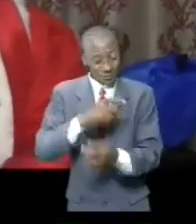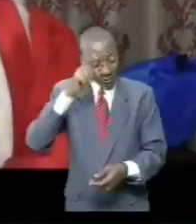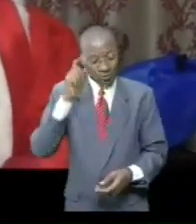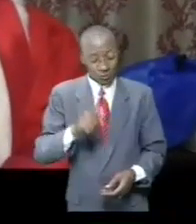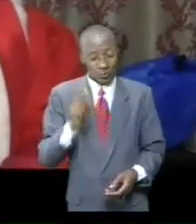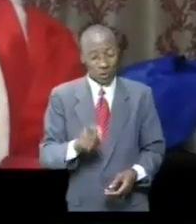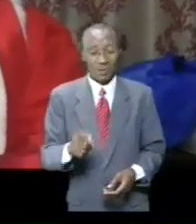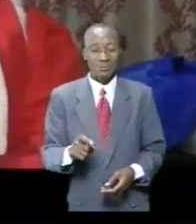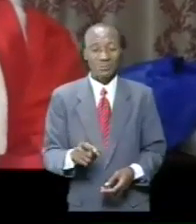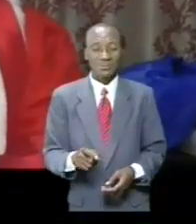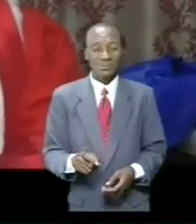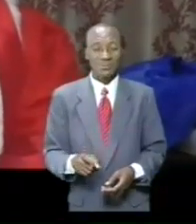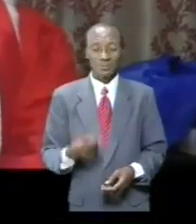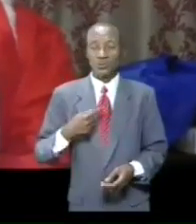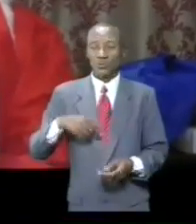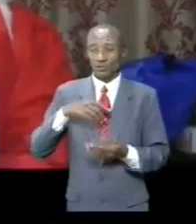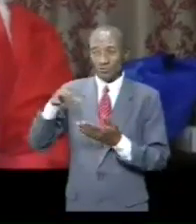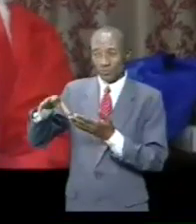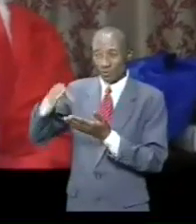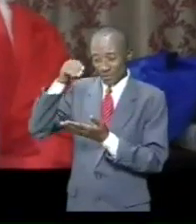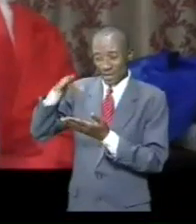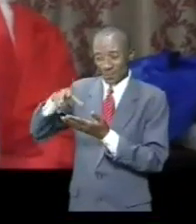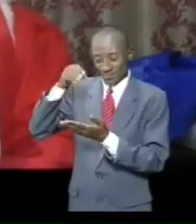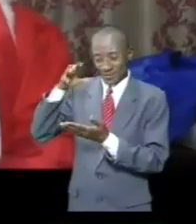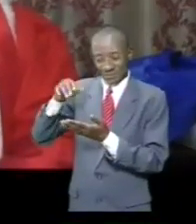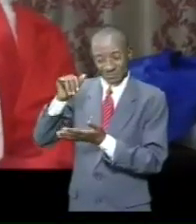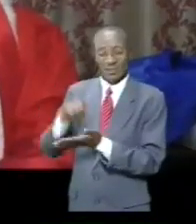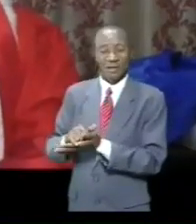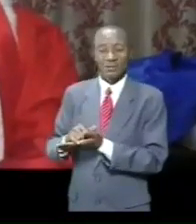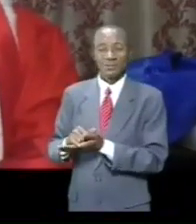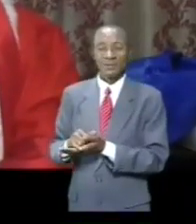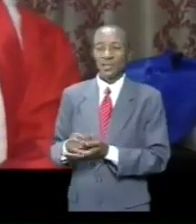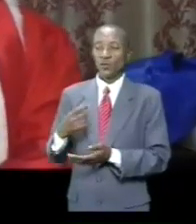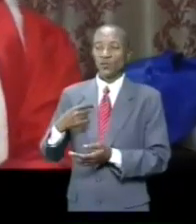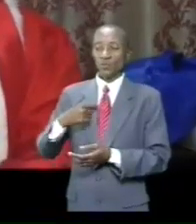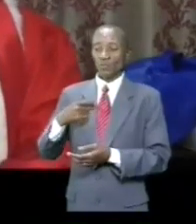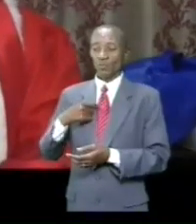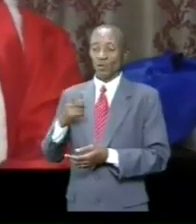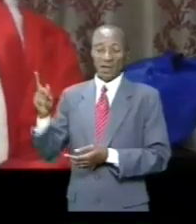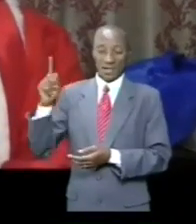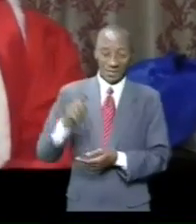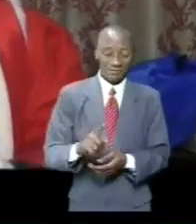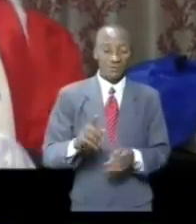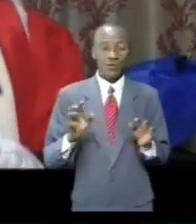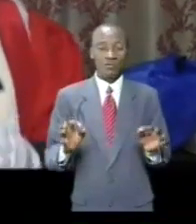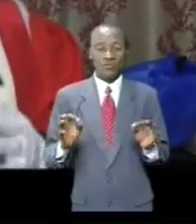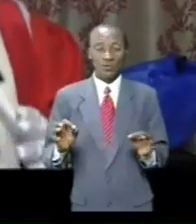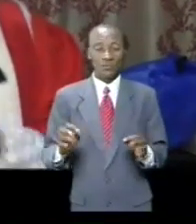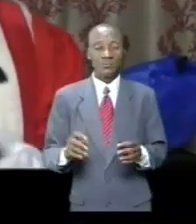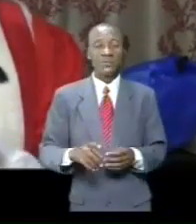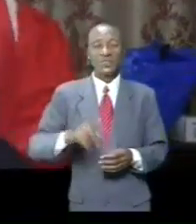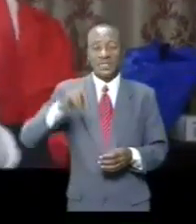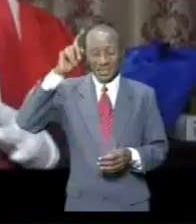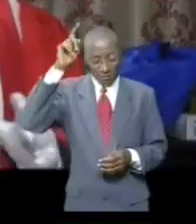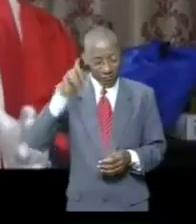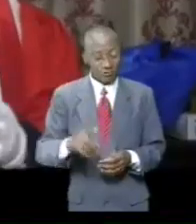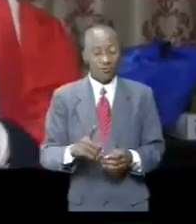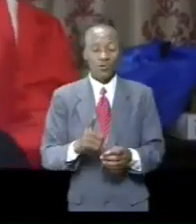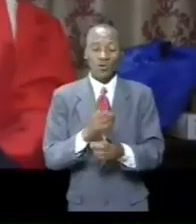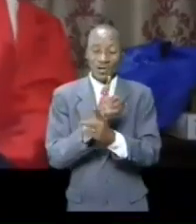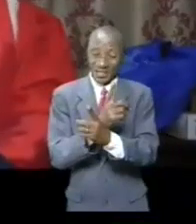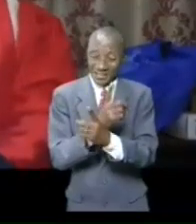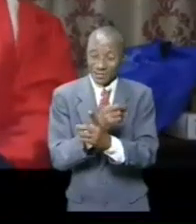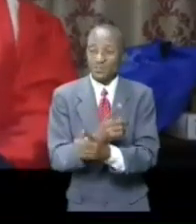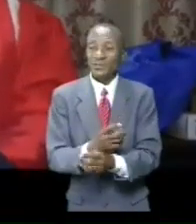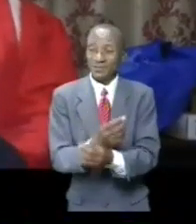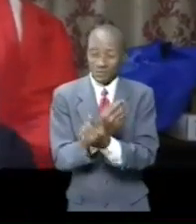nos ancêtres, comme nous les appelons, les Kengo Anondo, les Liaou, les autres. C'était comme ça et c'était propre. On doit ramener les